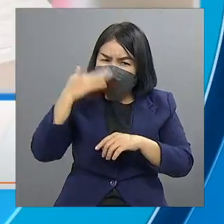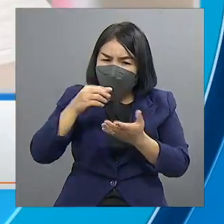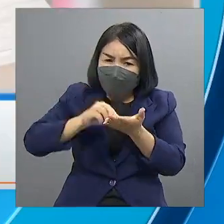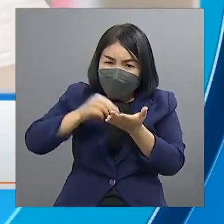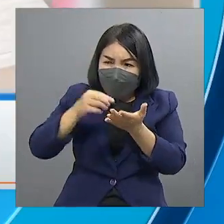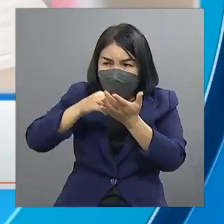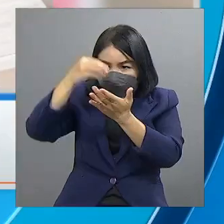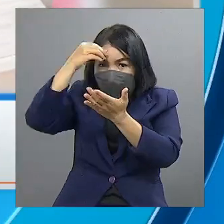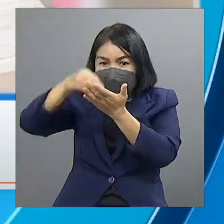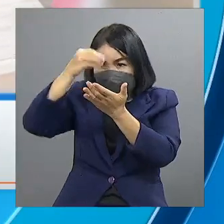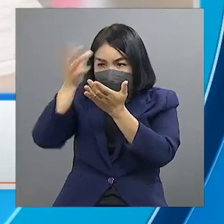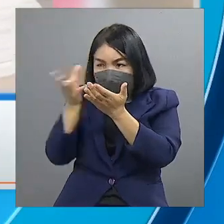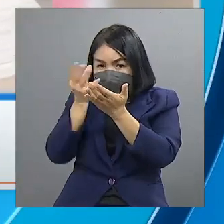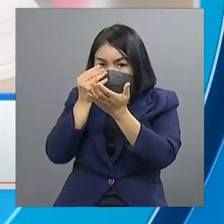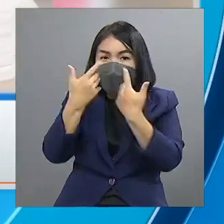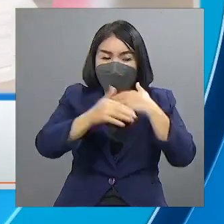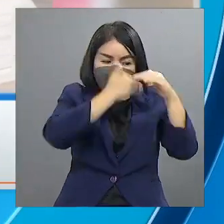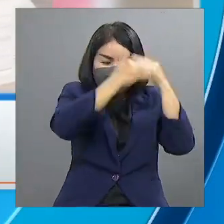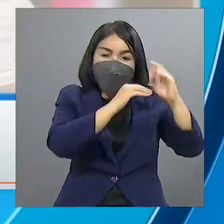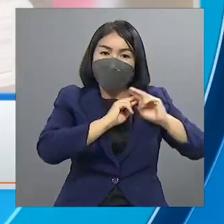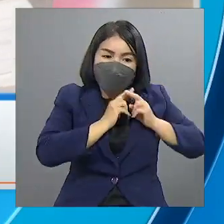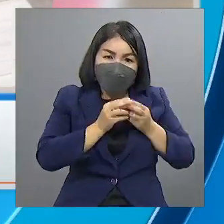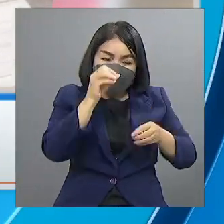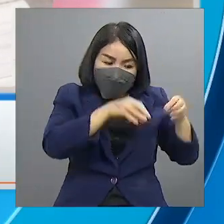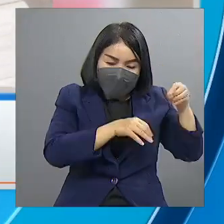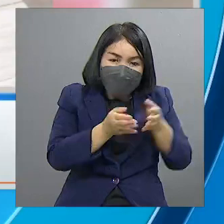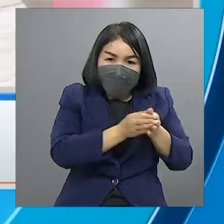ราก็มาพัฒนาสูตรอะค่ะเป็นสูตรของเราเองอย่างเงี้ยค่ะ